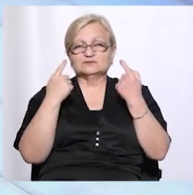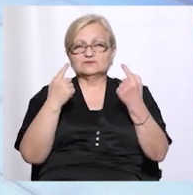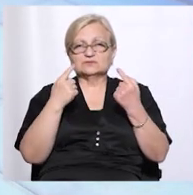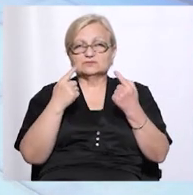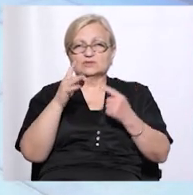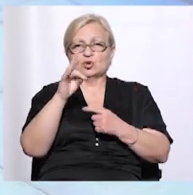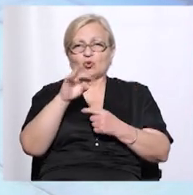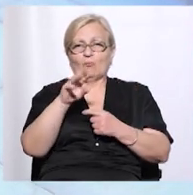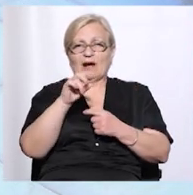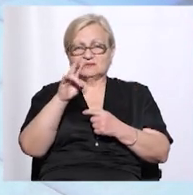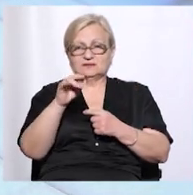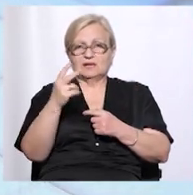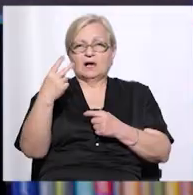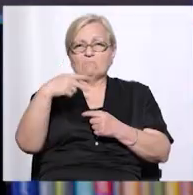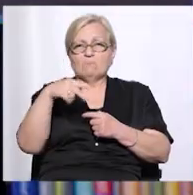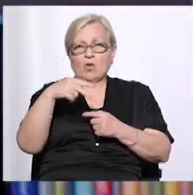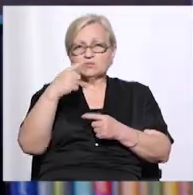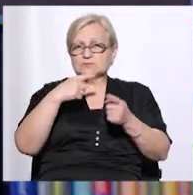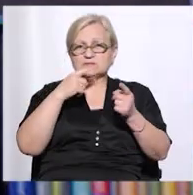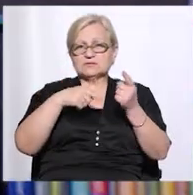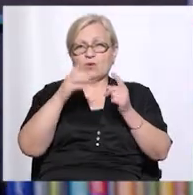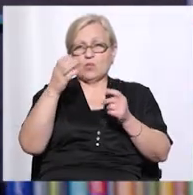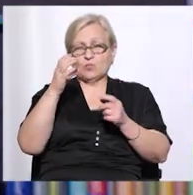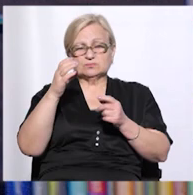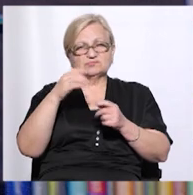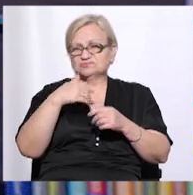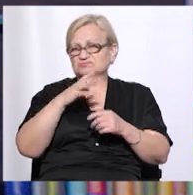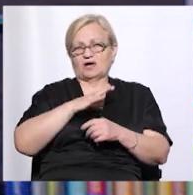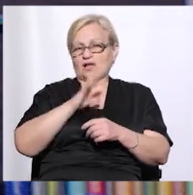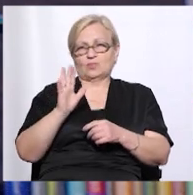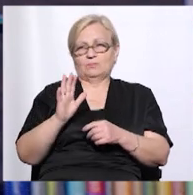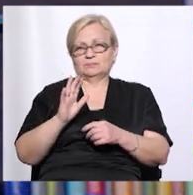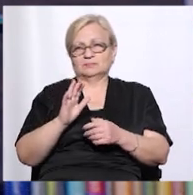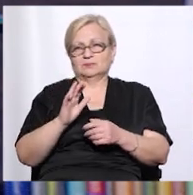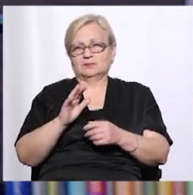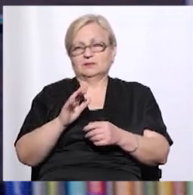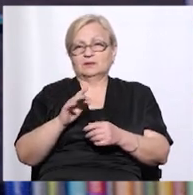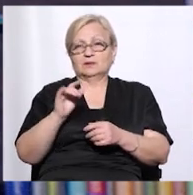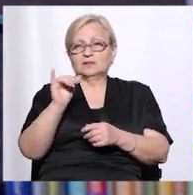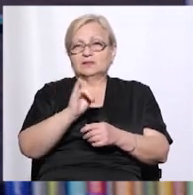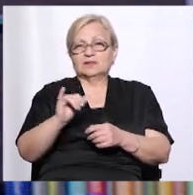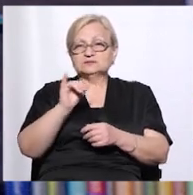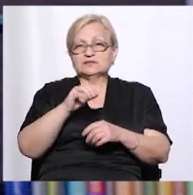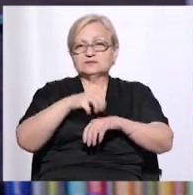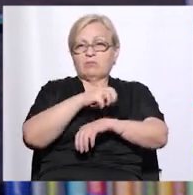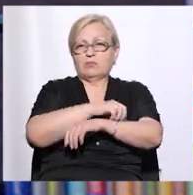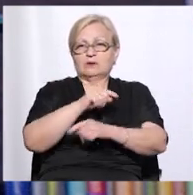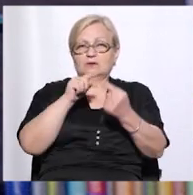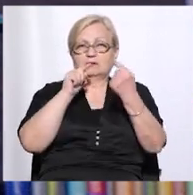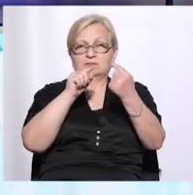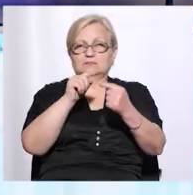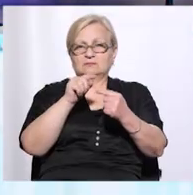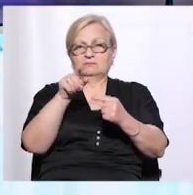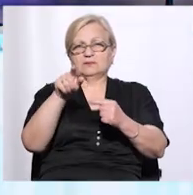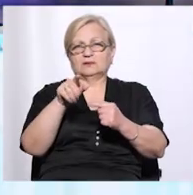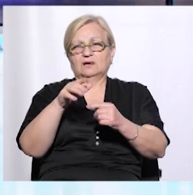რომანი მე-20 საუკუნეში ალბათ იშვიათად დაიწერა და დაიწერება. სადაც ბოლშევიზმს ყველაზე დიდი